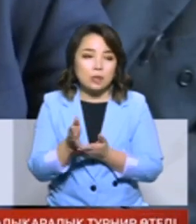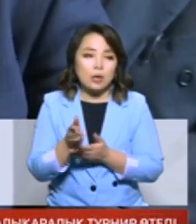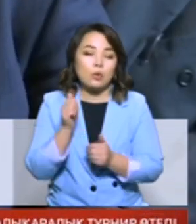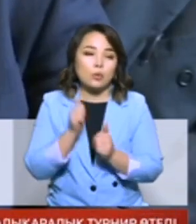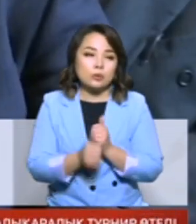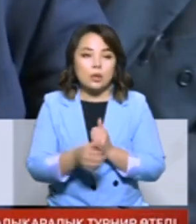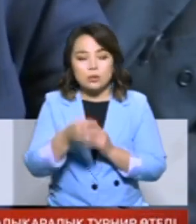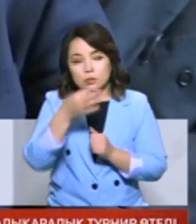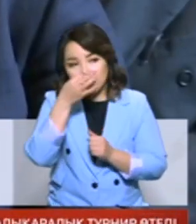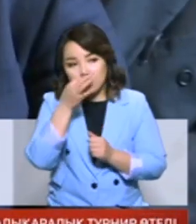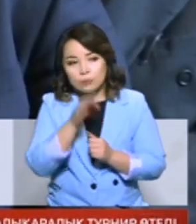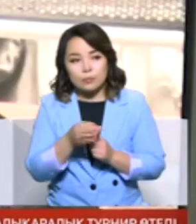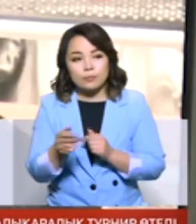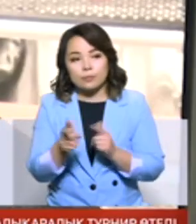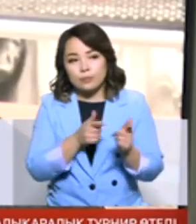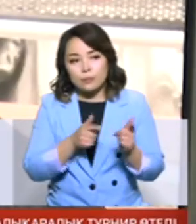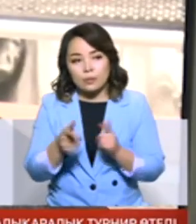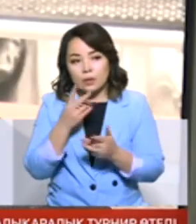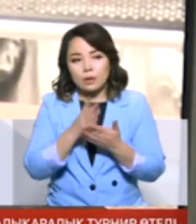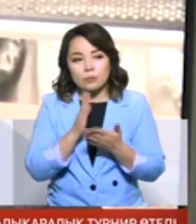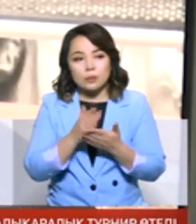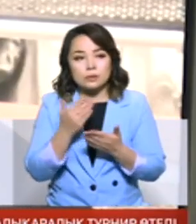озық тәжірибесімен бөлісуге дайын.